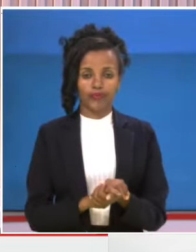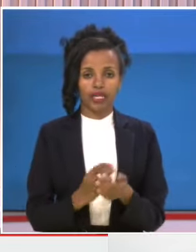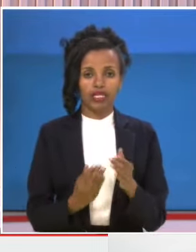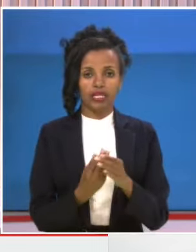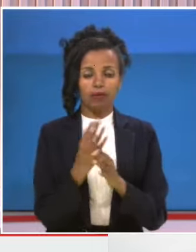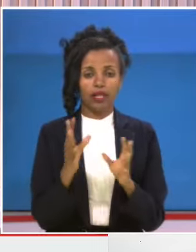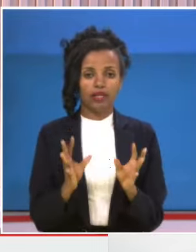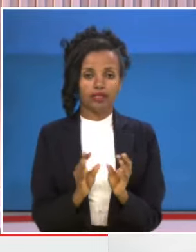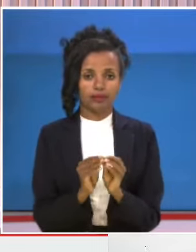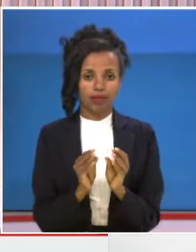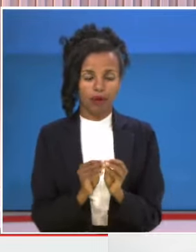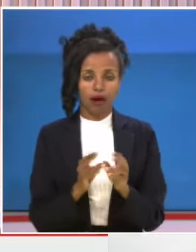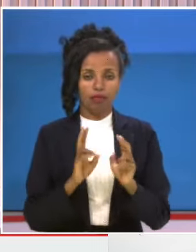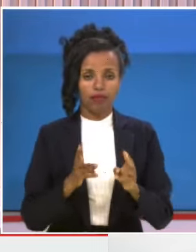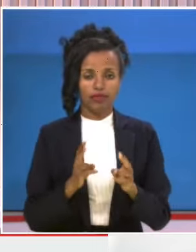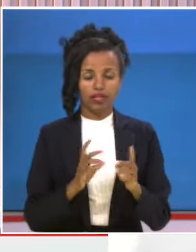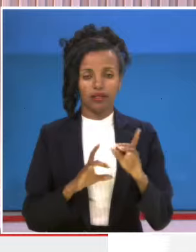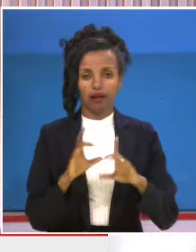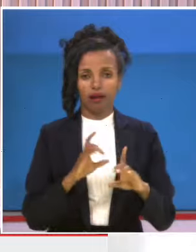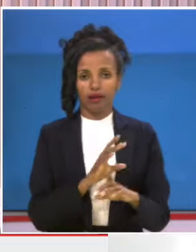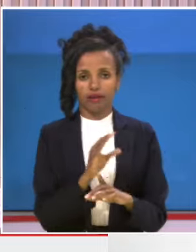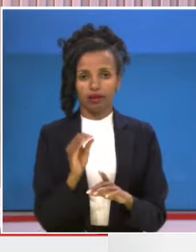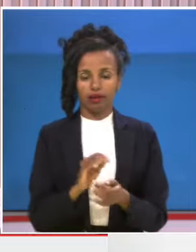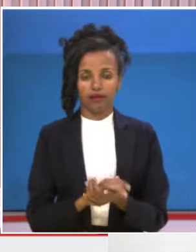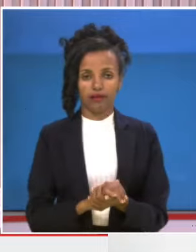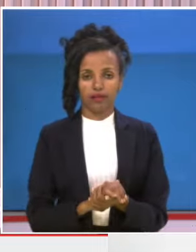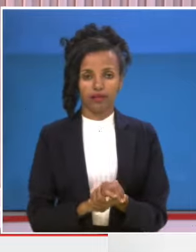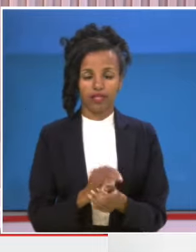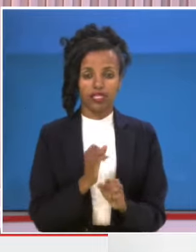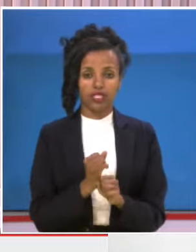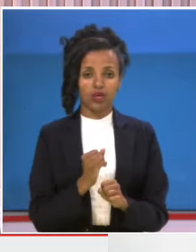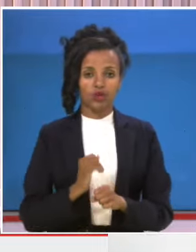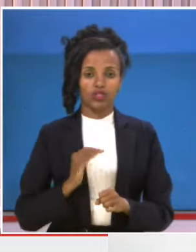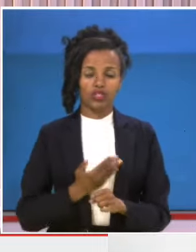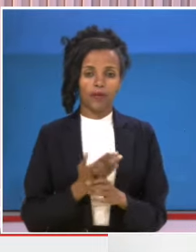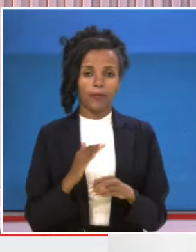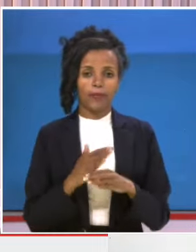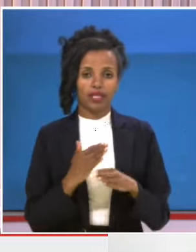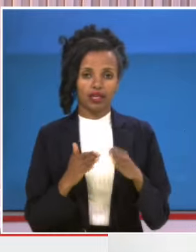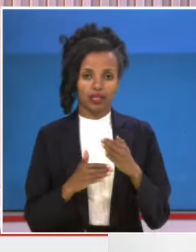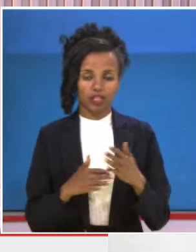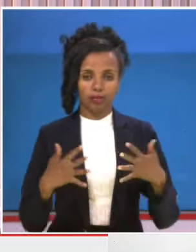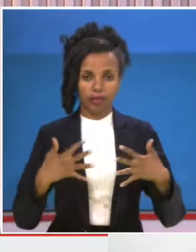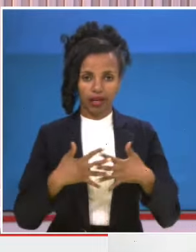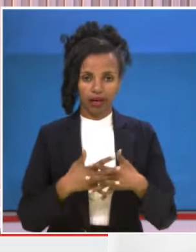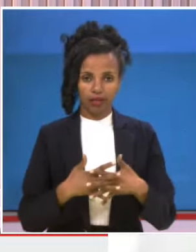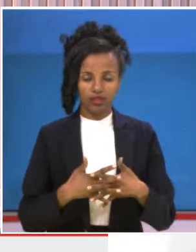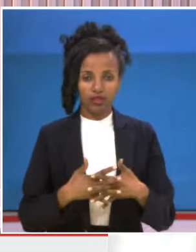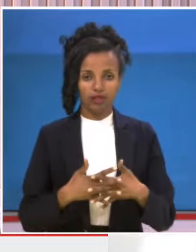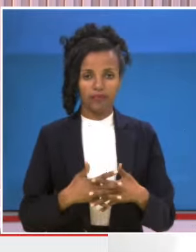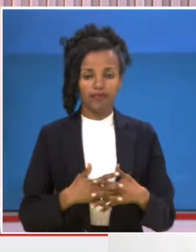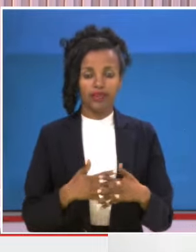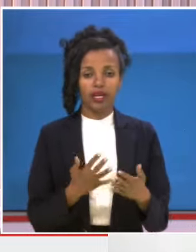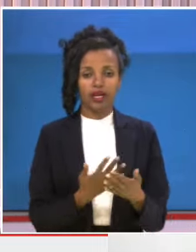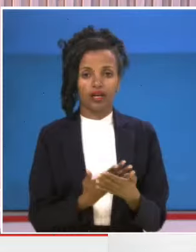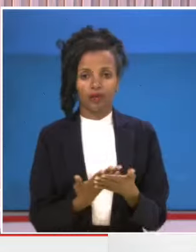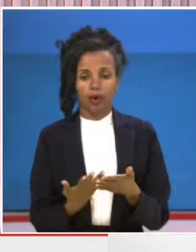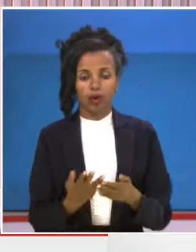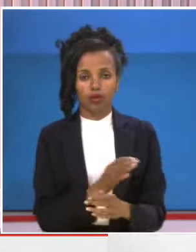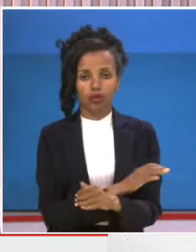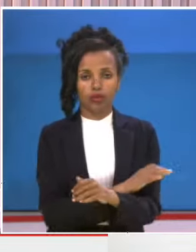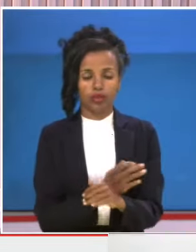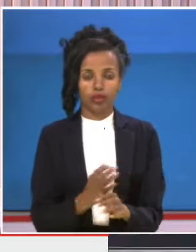ስብሰባ በፍጥነት እንዲያካሄድና ስራዎቻችን በተደራጀ በተቀናጀ የሚባክኑ